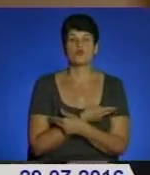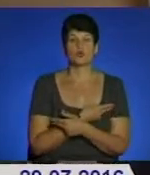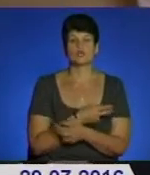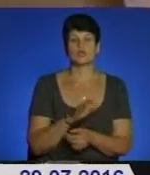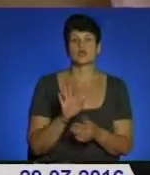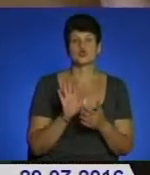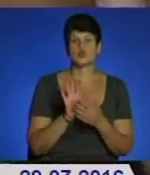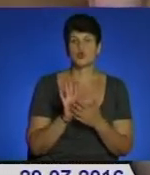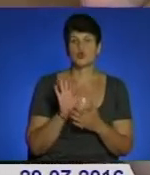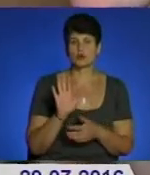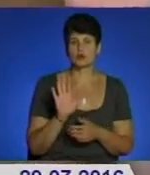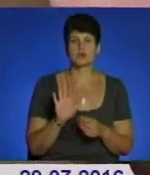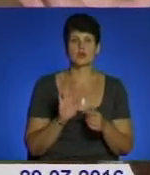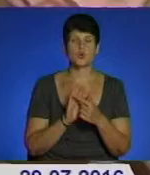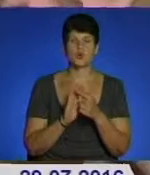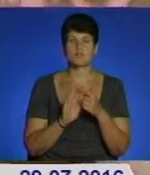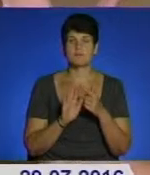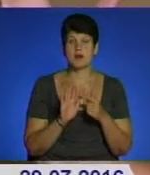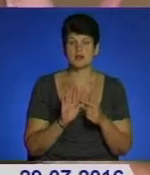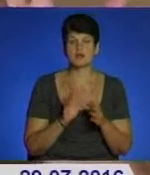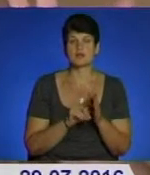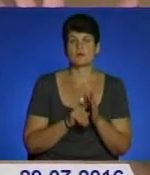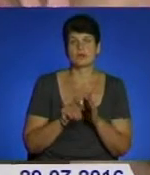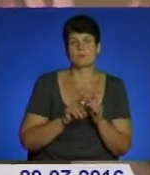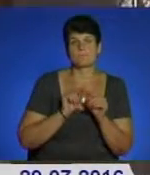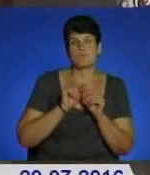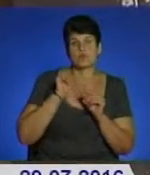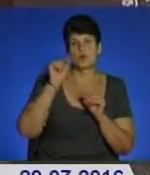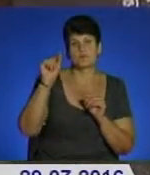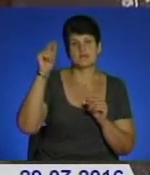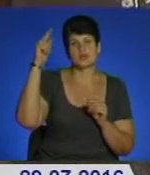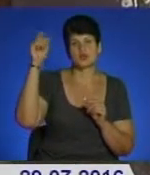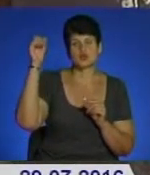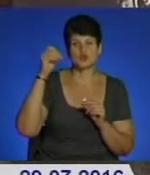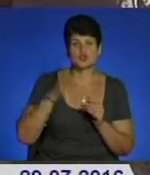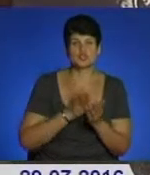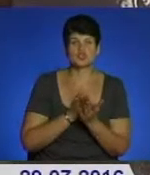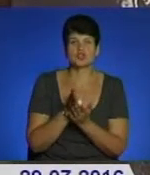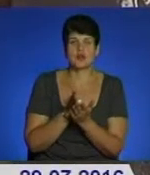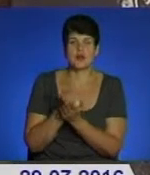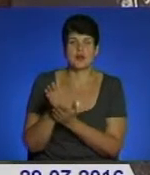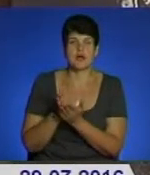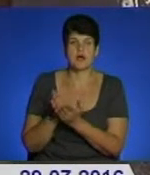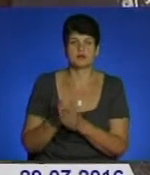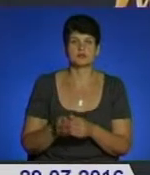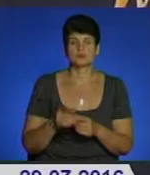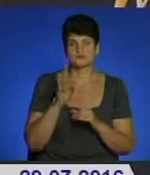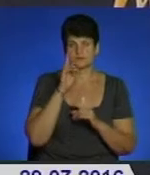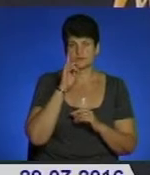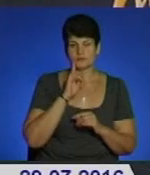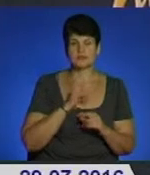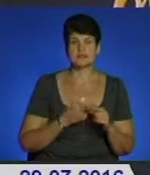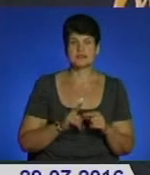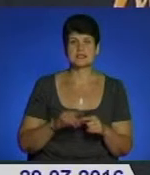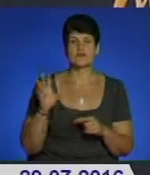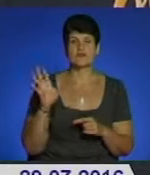у якій кожен палець як промінь сонця і шлях до гармонії. Власне, утвердження особистості, на думку режисера, відбувається